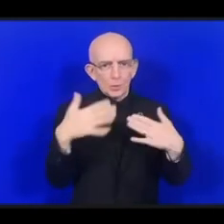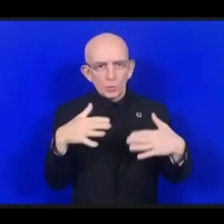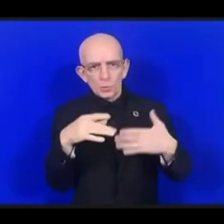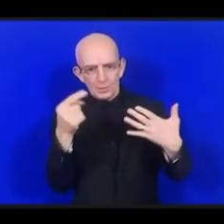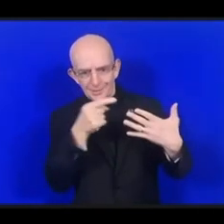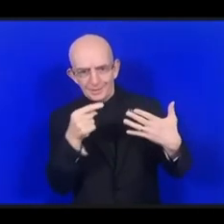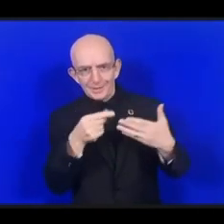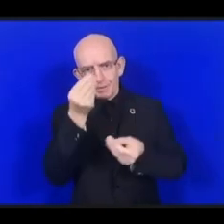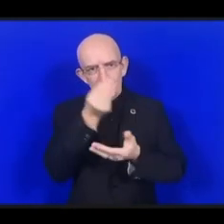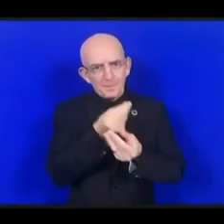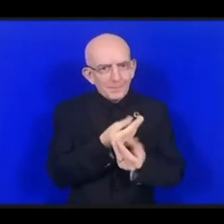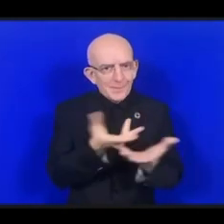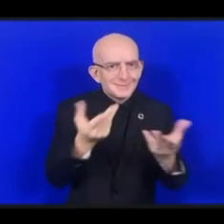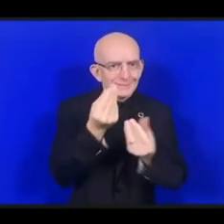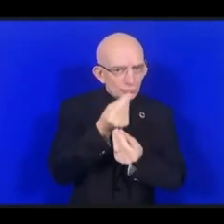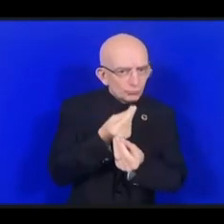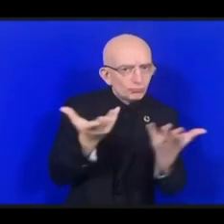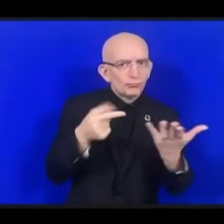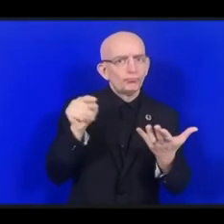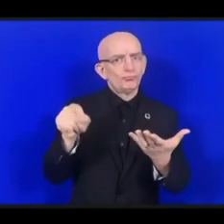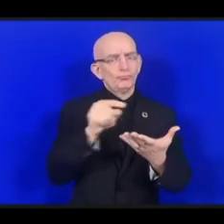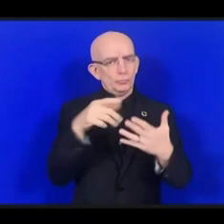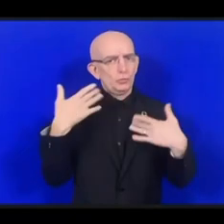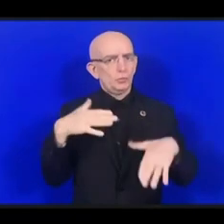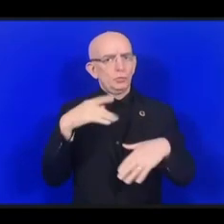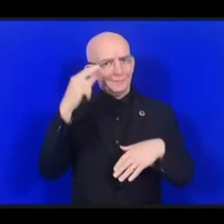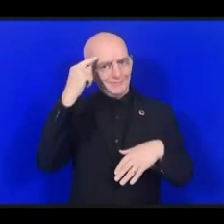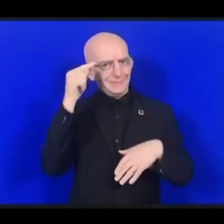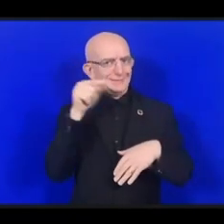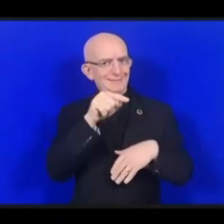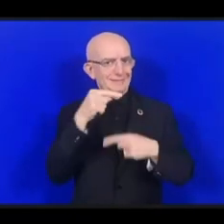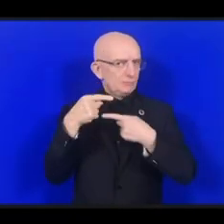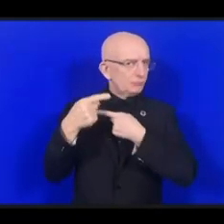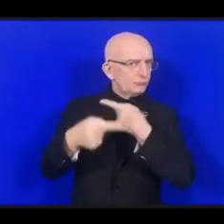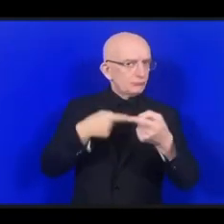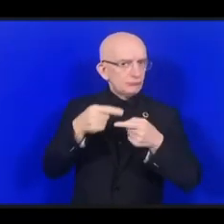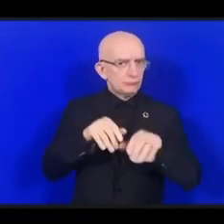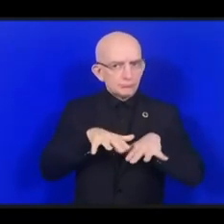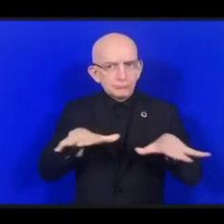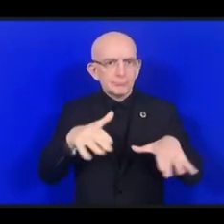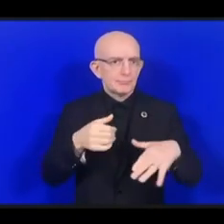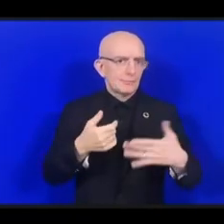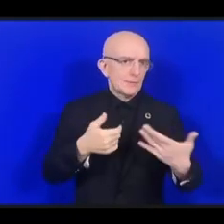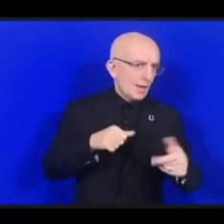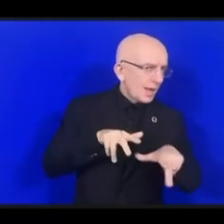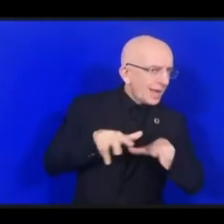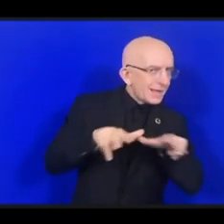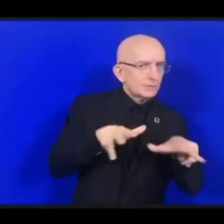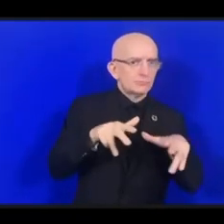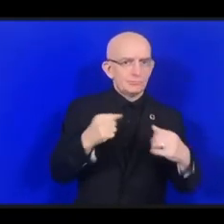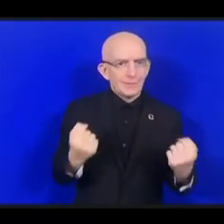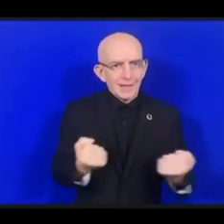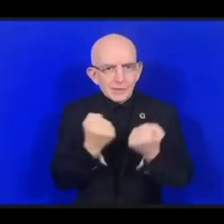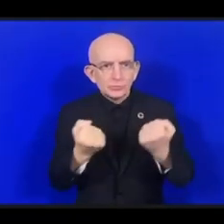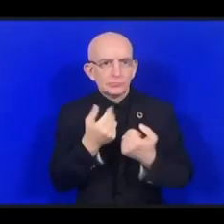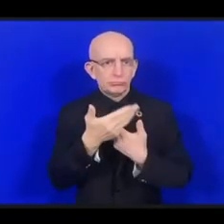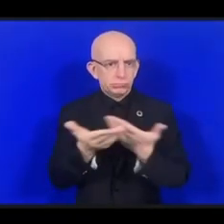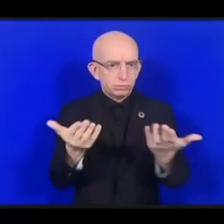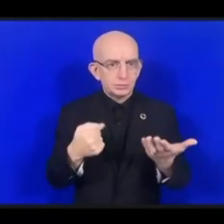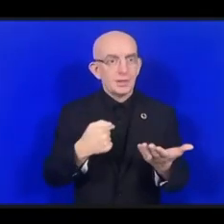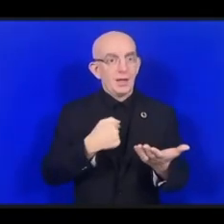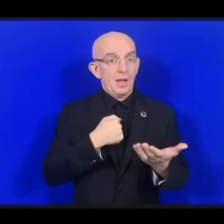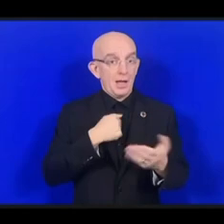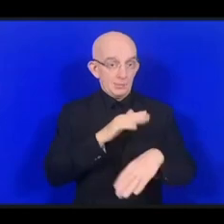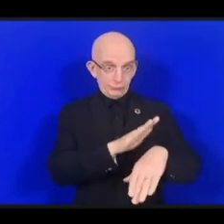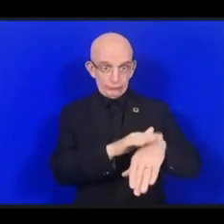因此，我邀请大家回顾并反映思考这重要的成果。首先，京